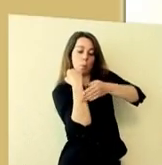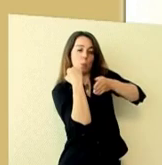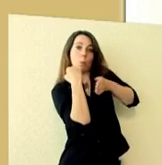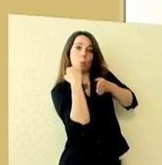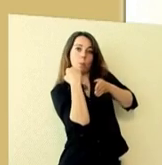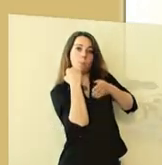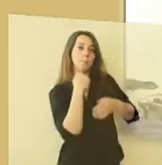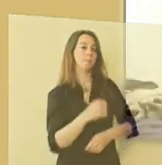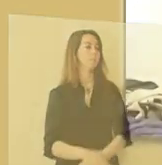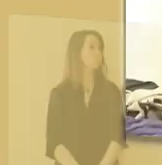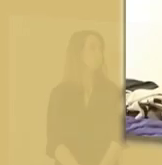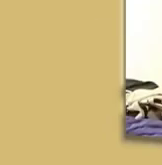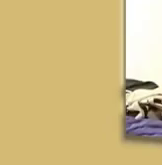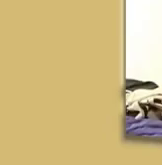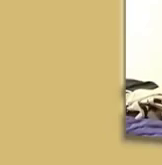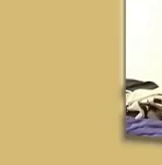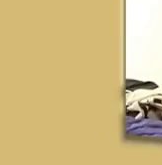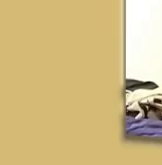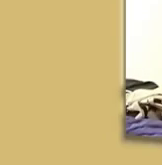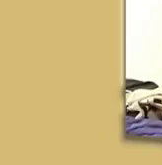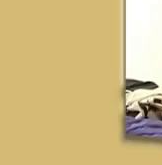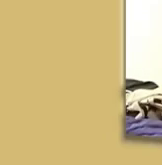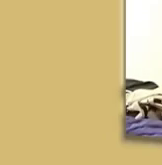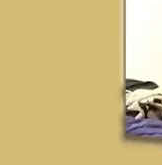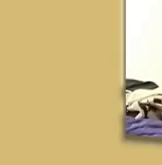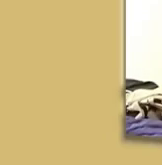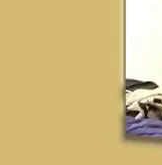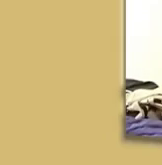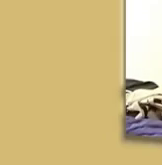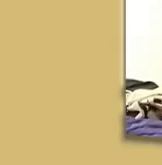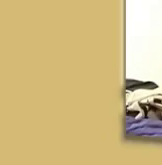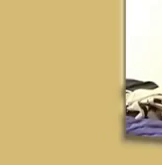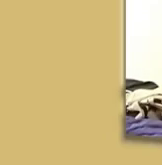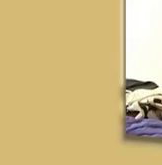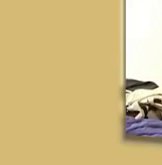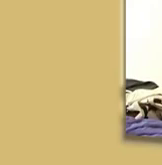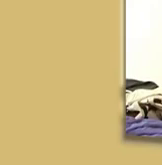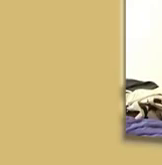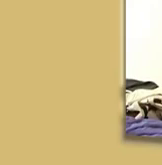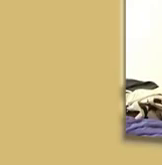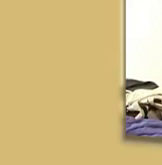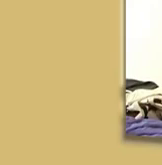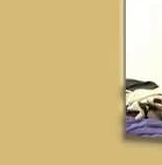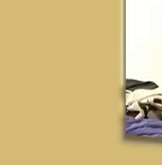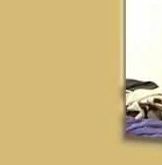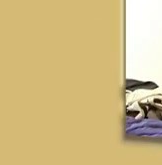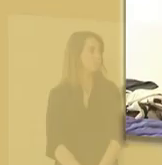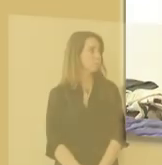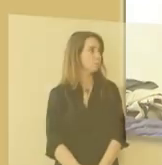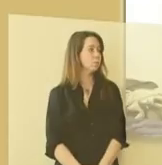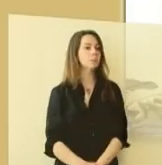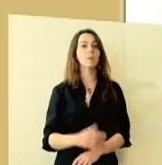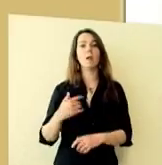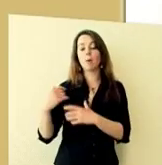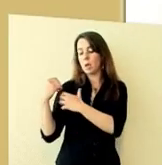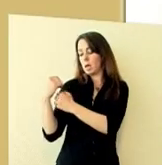Je confie la tension à la main qui soutient les fesses. Et maintenant, je vais tirer tous les 5 ou 10